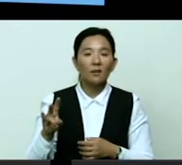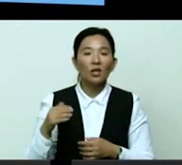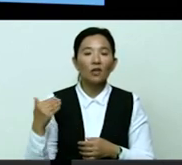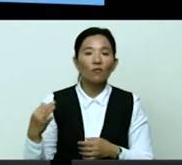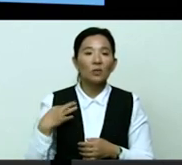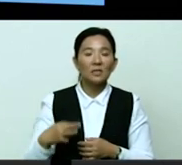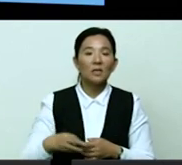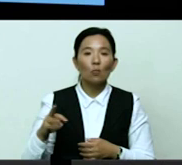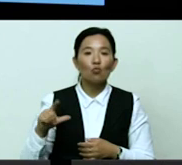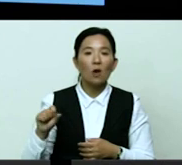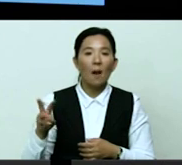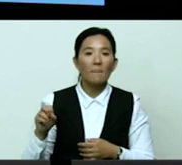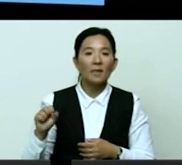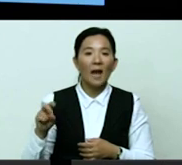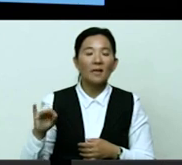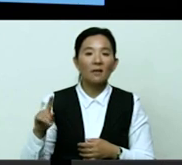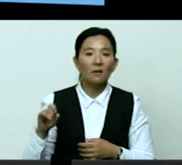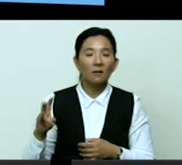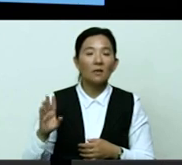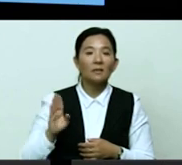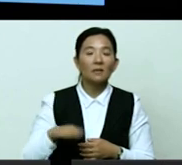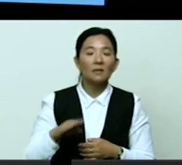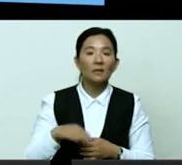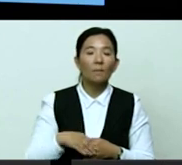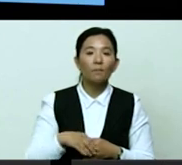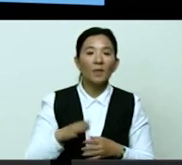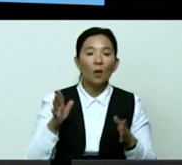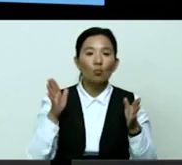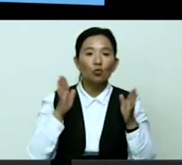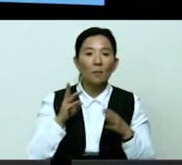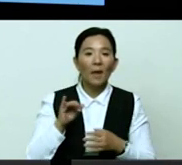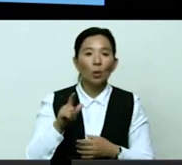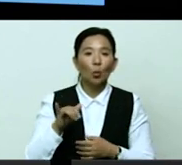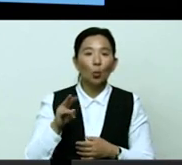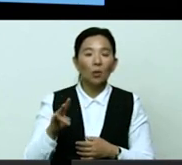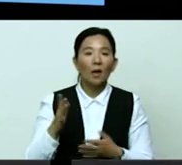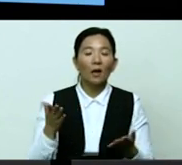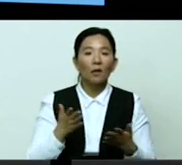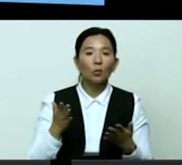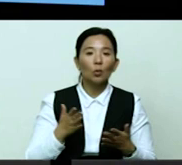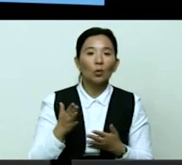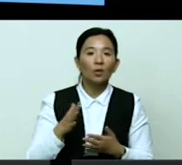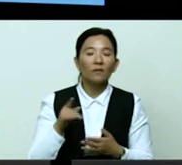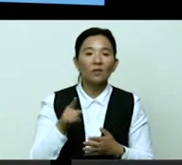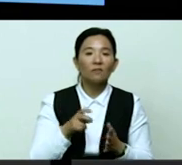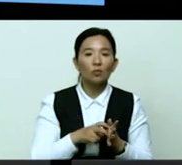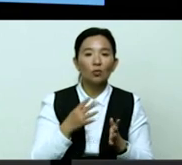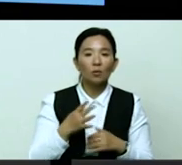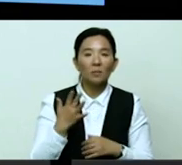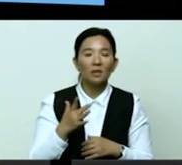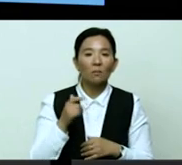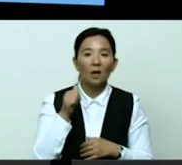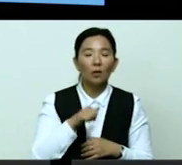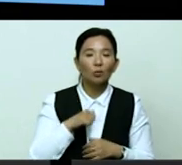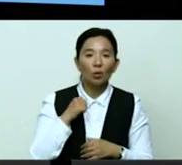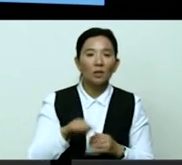его сын Мухаммад Алихан, затем Мусульманкул, который в 1845 году